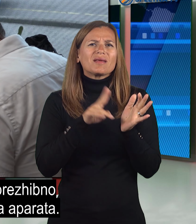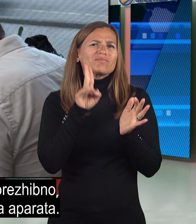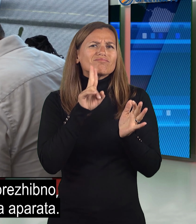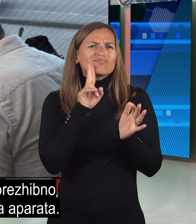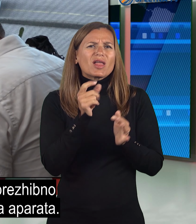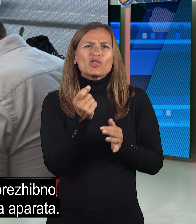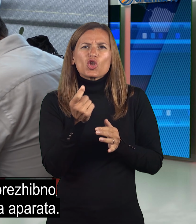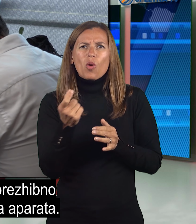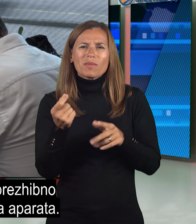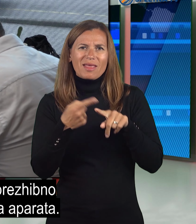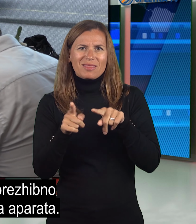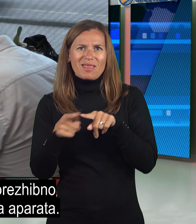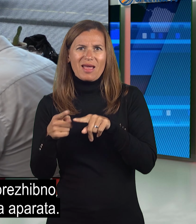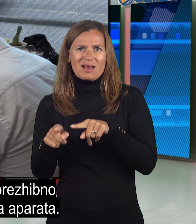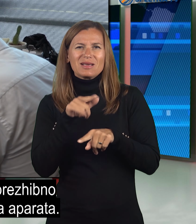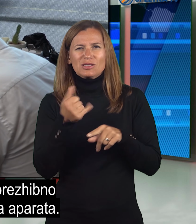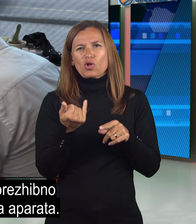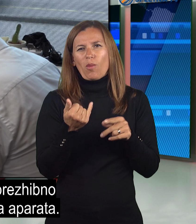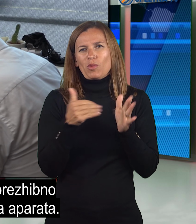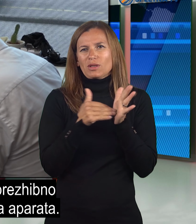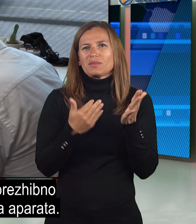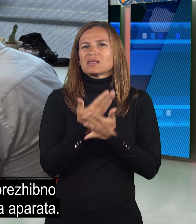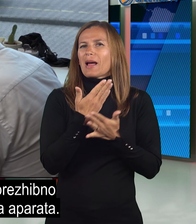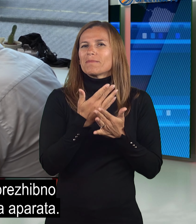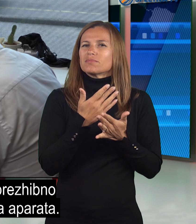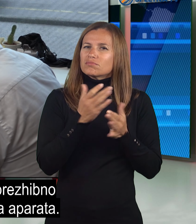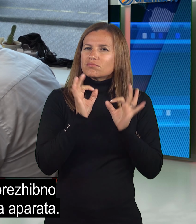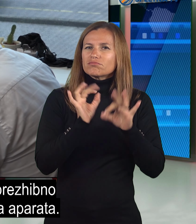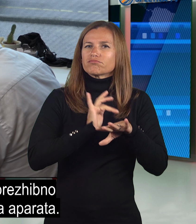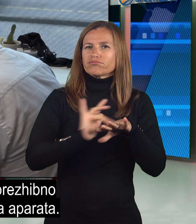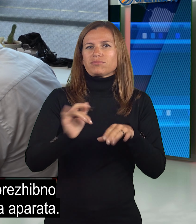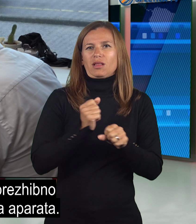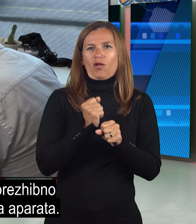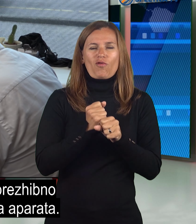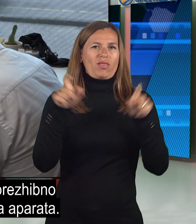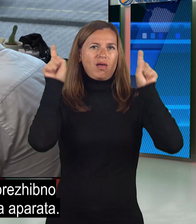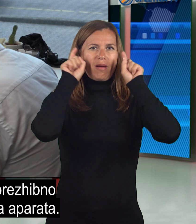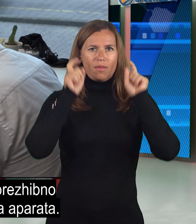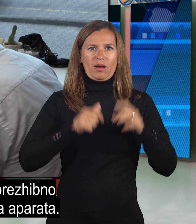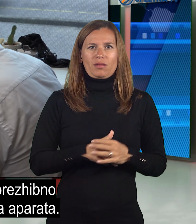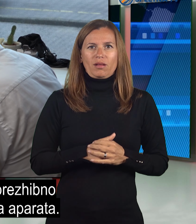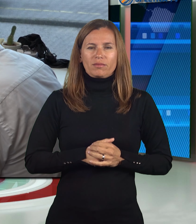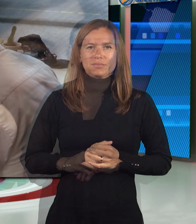so potrebni za brezhibno delovanje slušnega aparata.